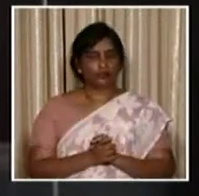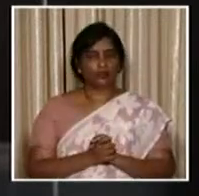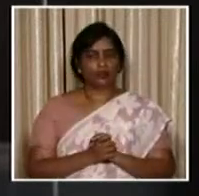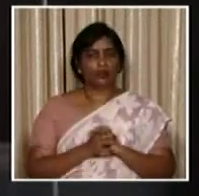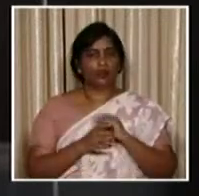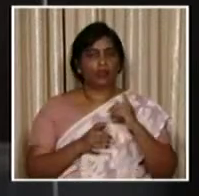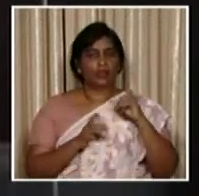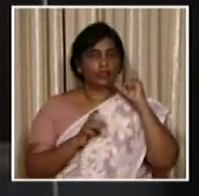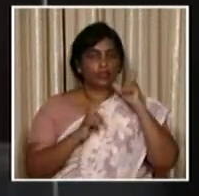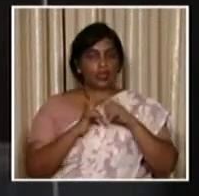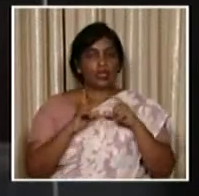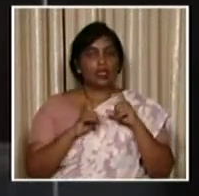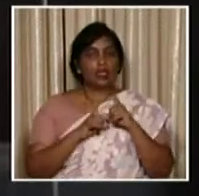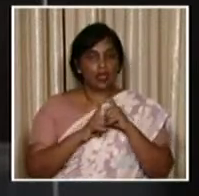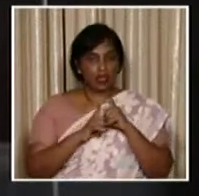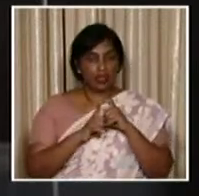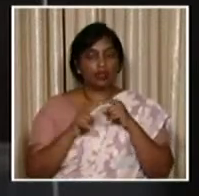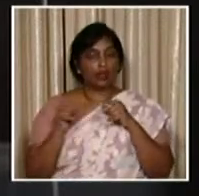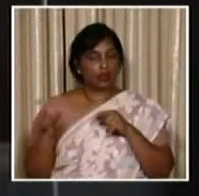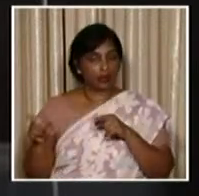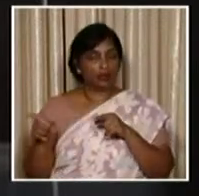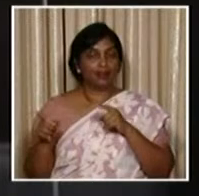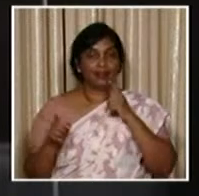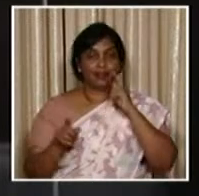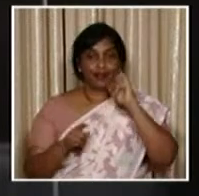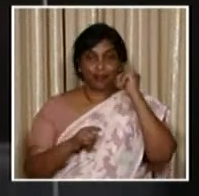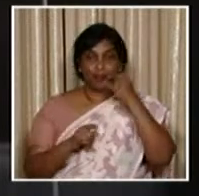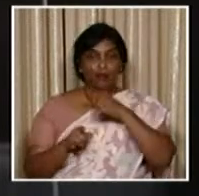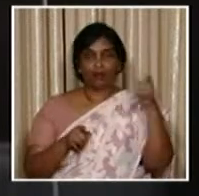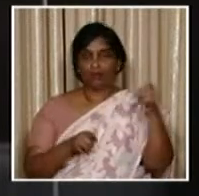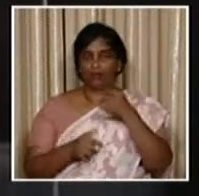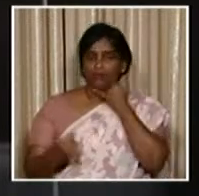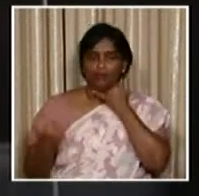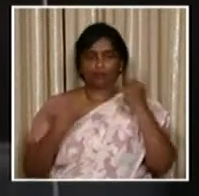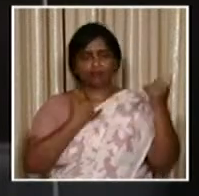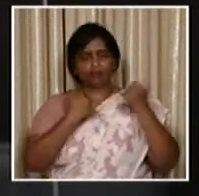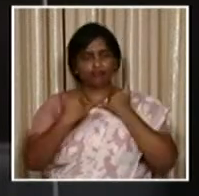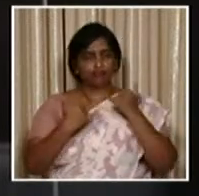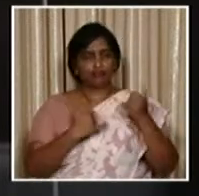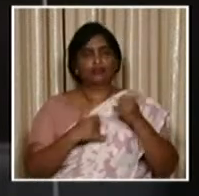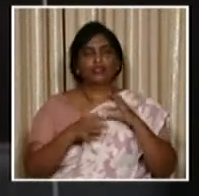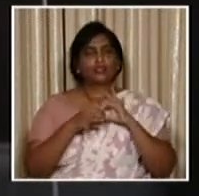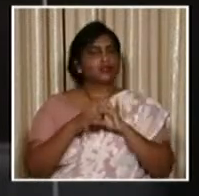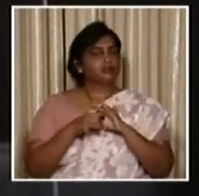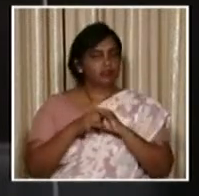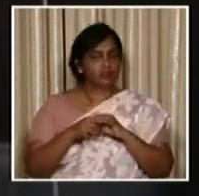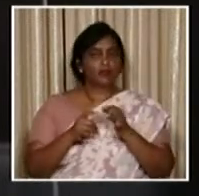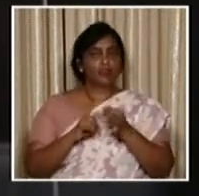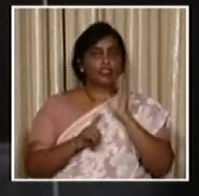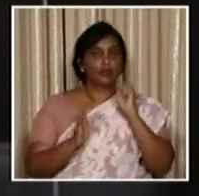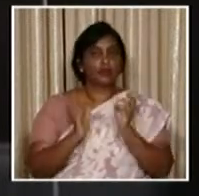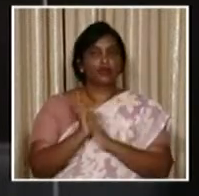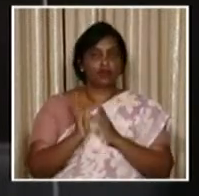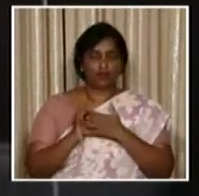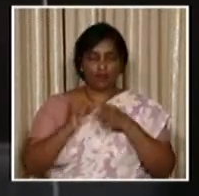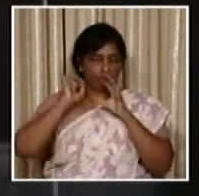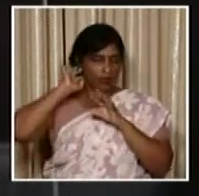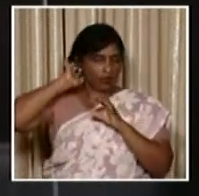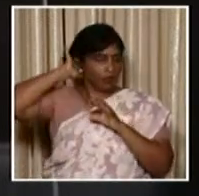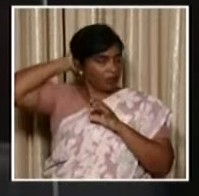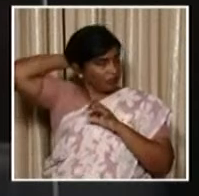sale ekka salege durakathanayat ekka sambandhata thibuna kiyala sale prakasha karala tiyena janadhipathi komissamata saakki